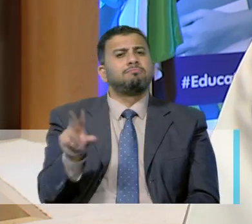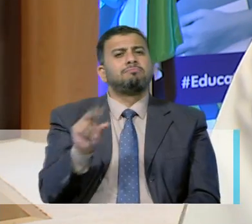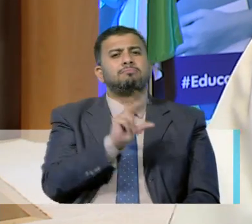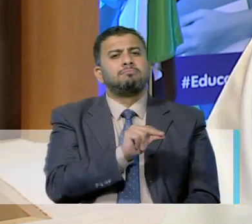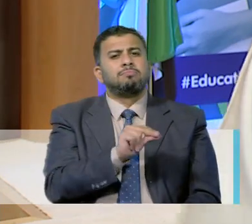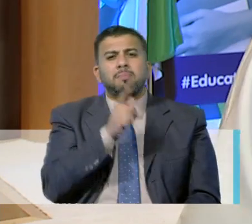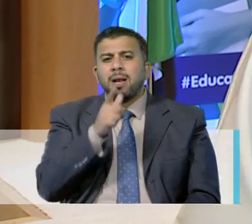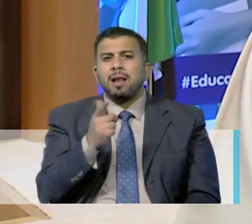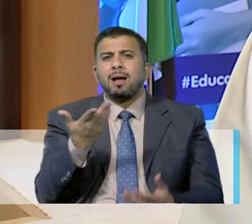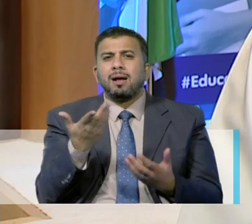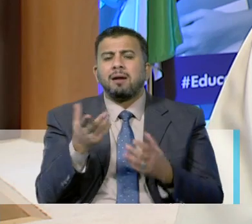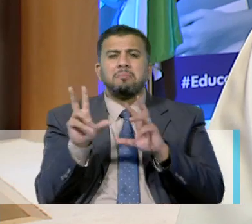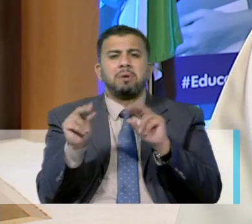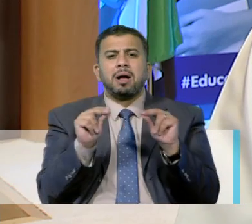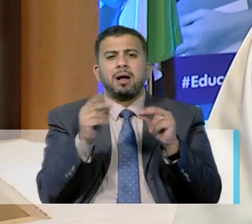بنسوي بعد